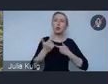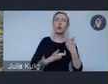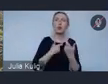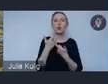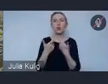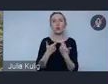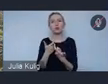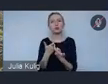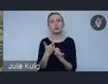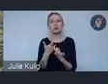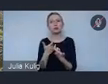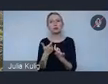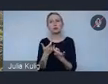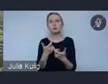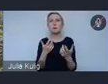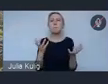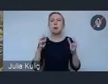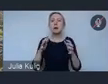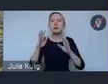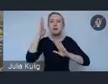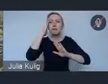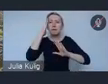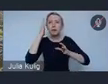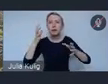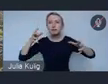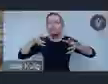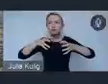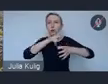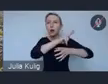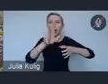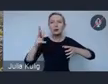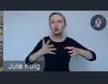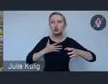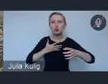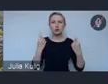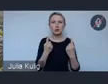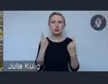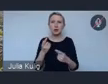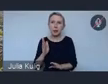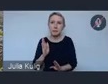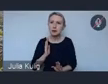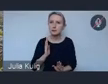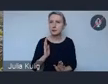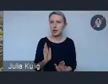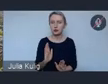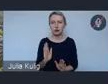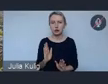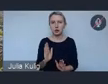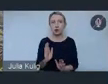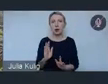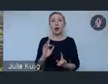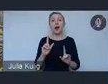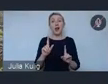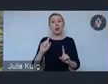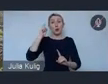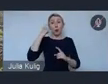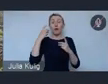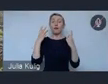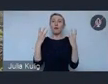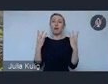bazę wiedzy tak Żeby żeby wszyscy czuli się w tej sytuacji Jak najbezpieczniej No ale to co najważniejsze